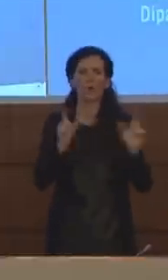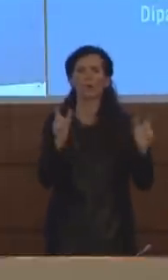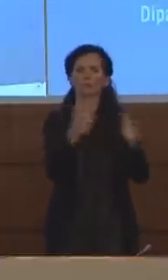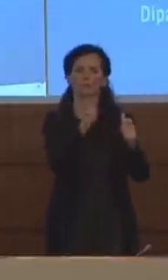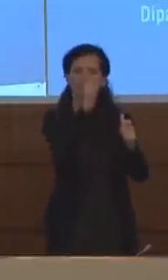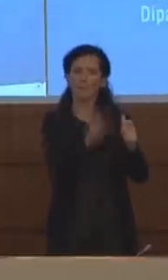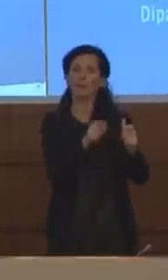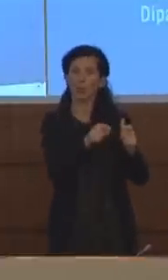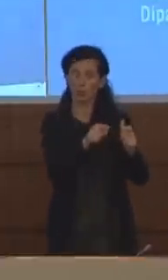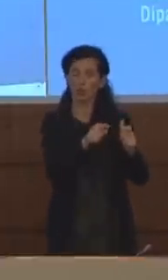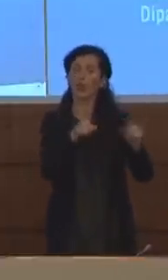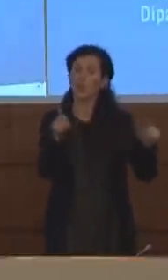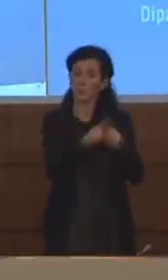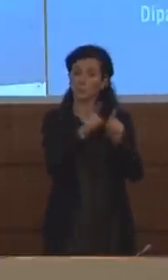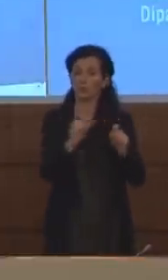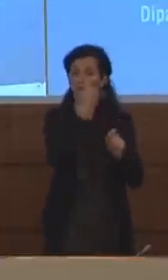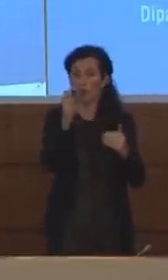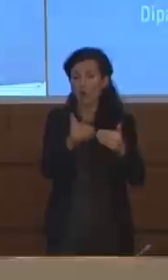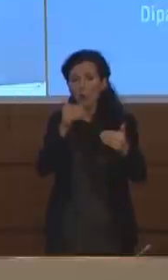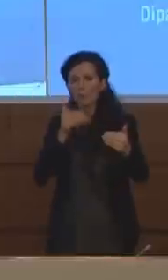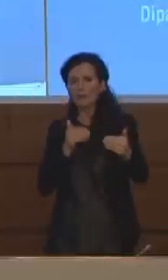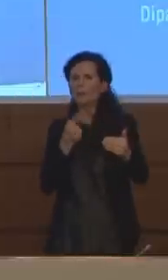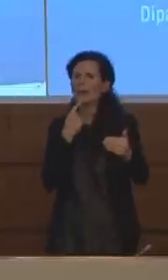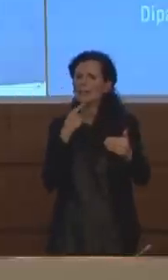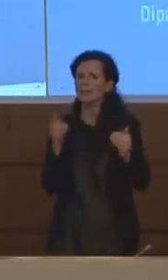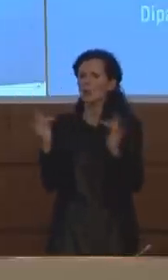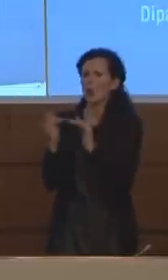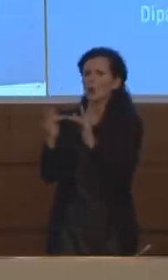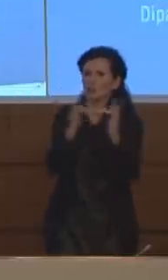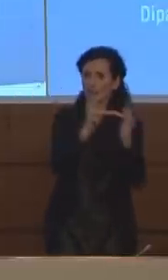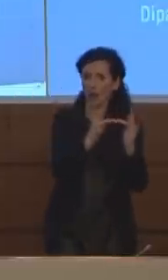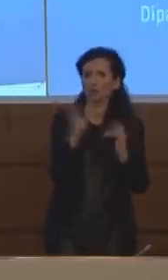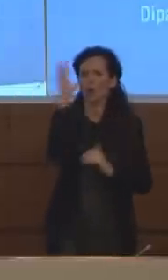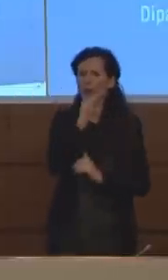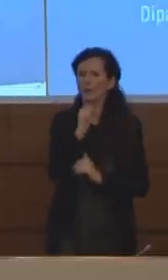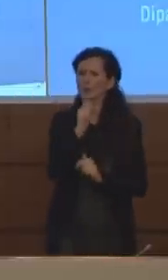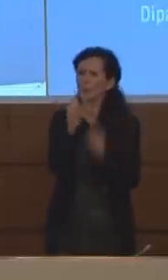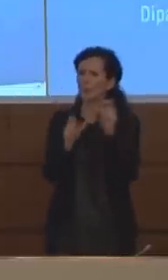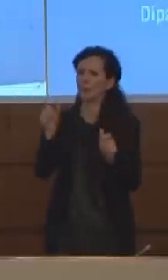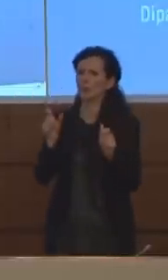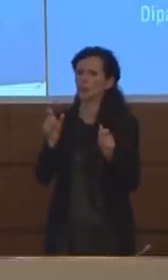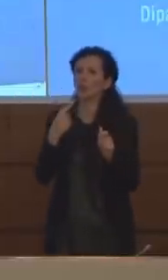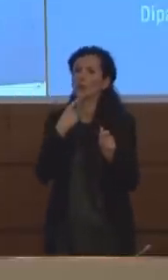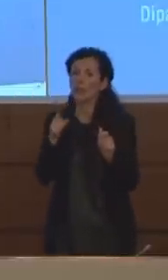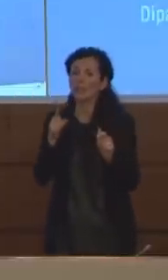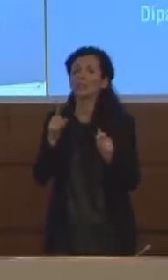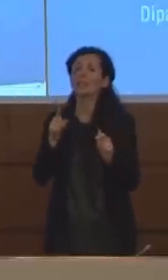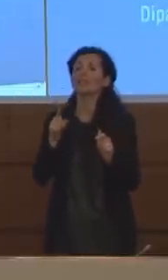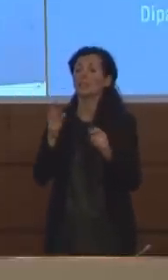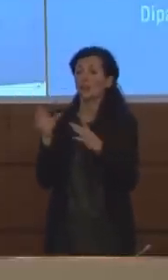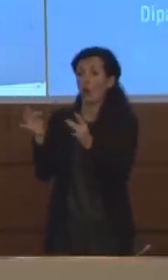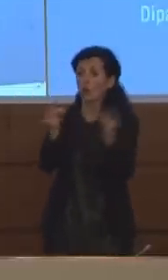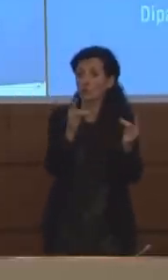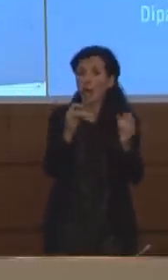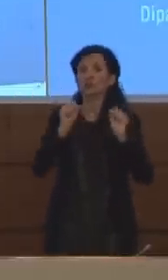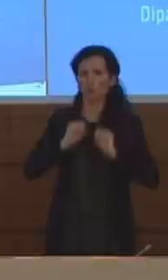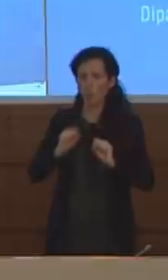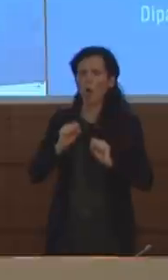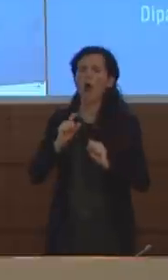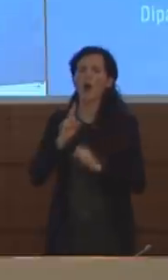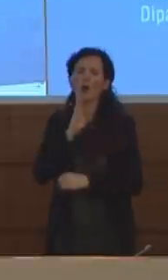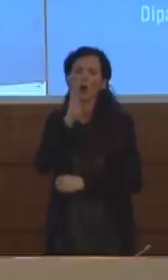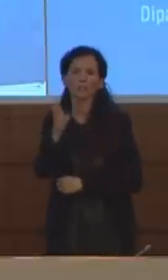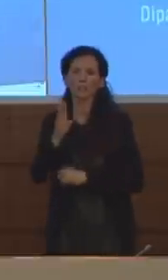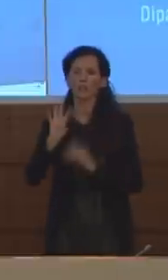nelle giornate precedenti andando individuare i contatti stretti e andando a proporre loro la quarantena come è stato finora sempre